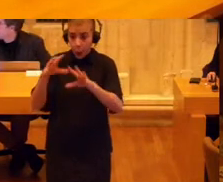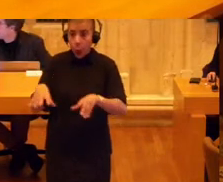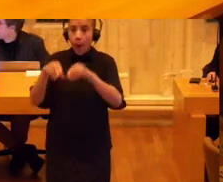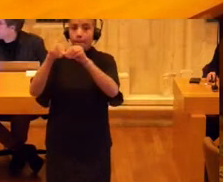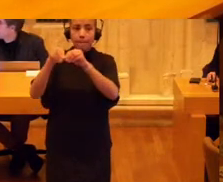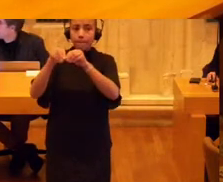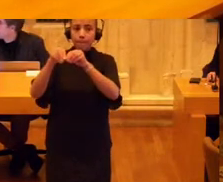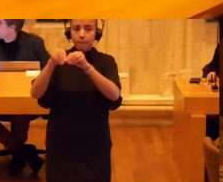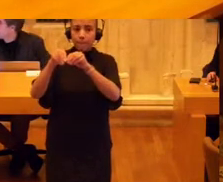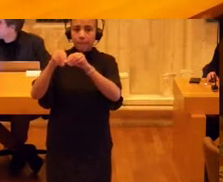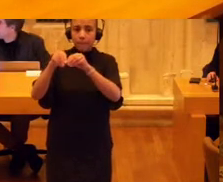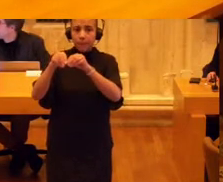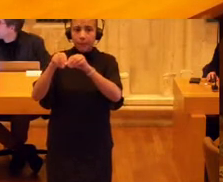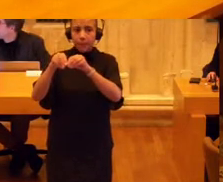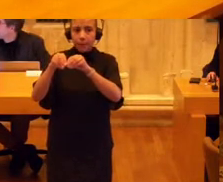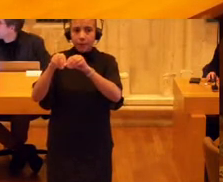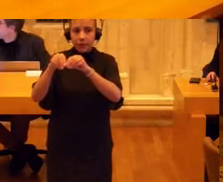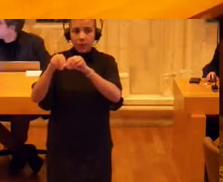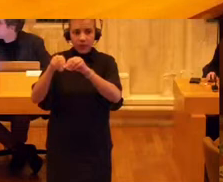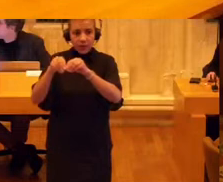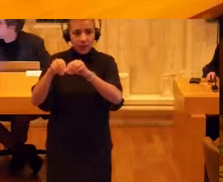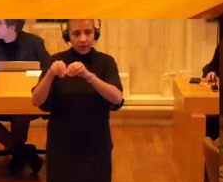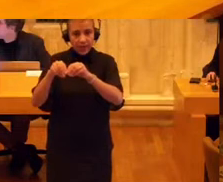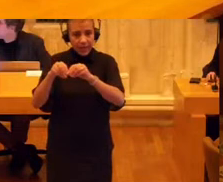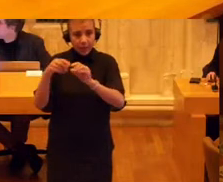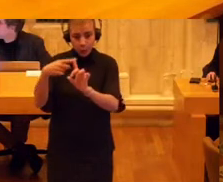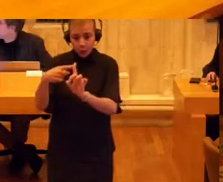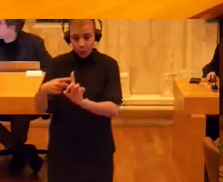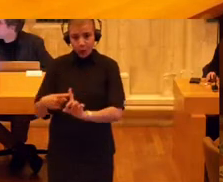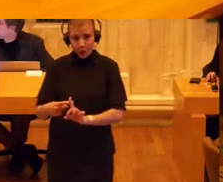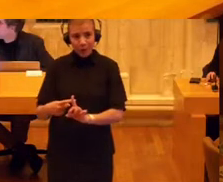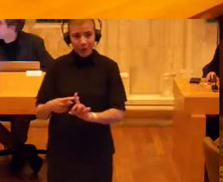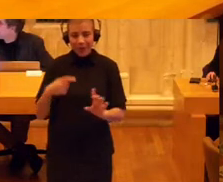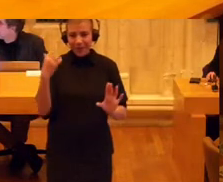Oui, il y a une question, je crois, de Francis Joly, et puis de...